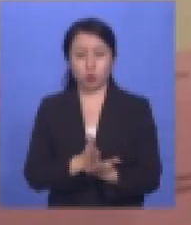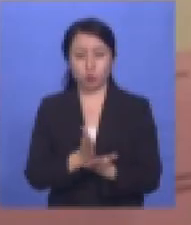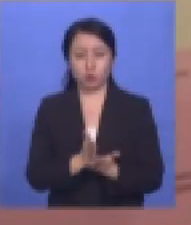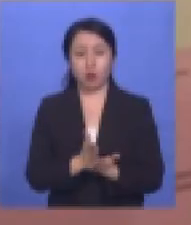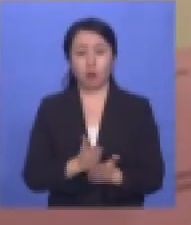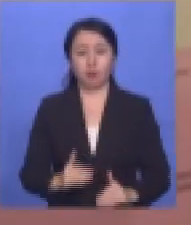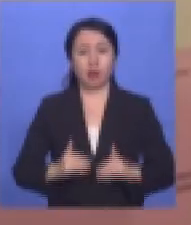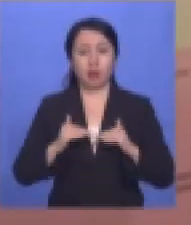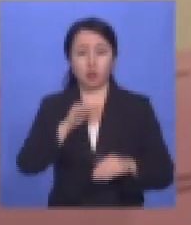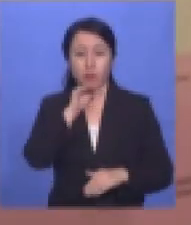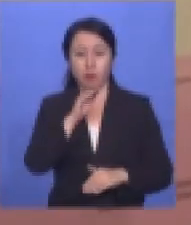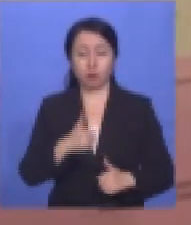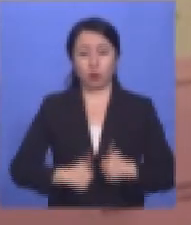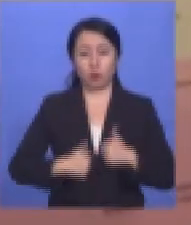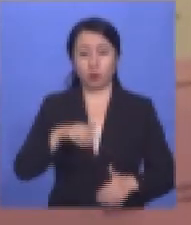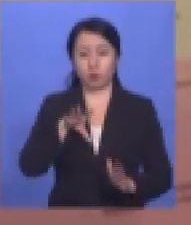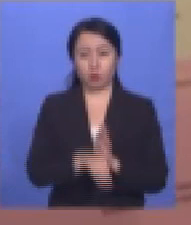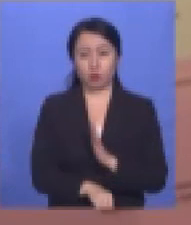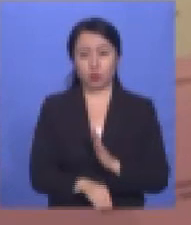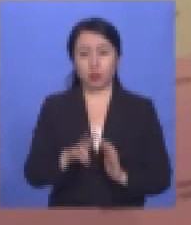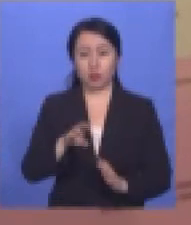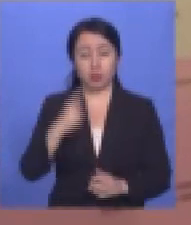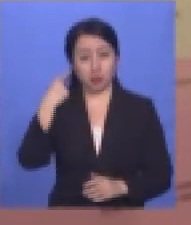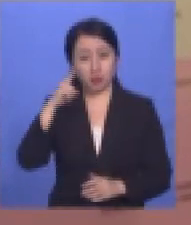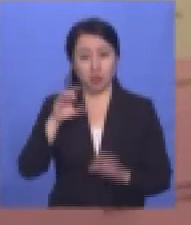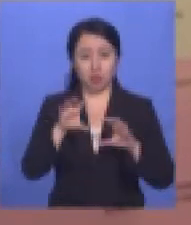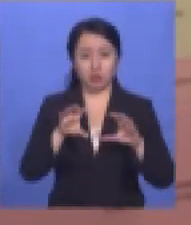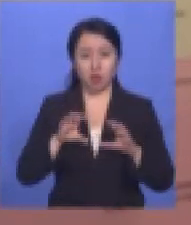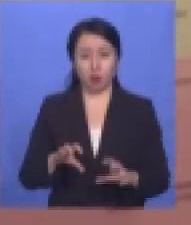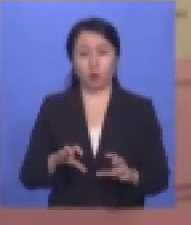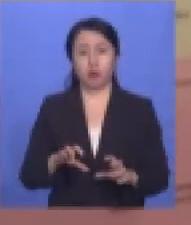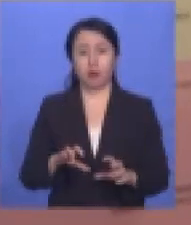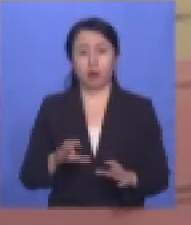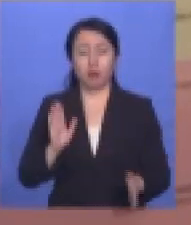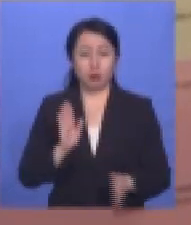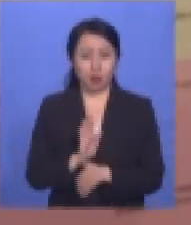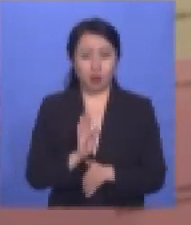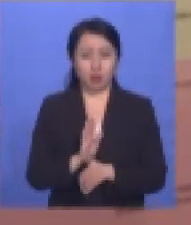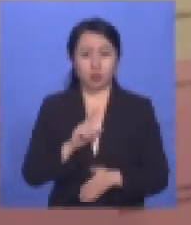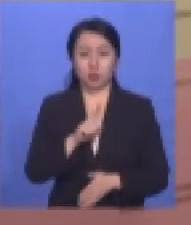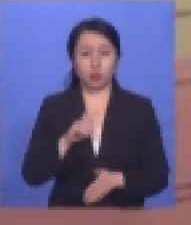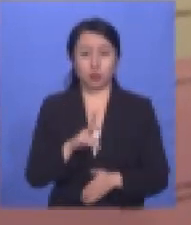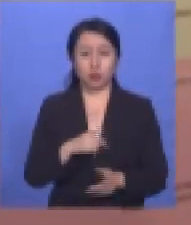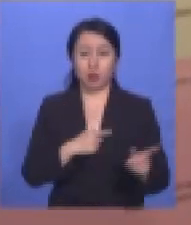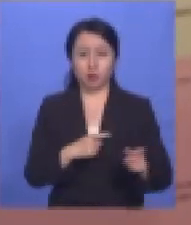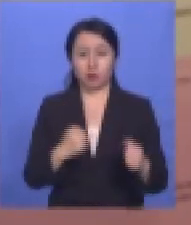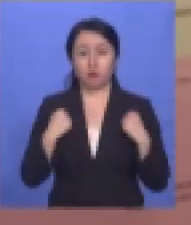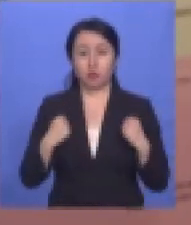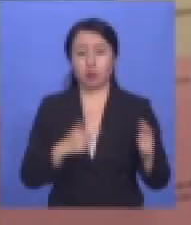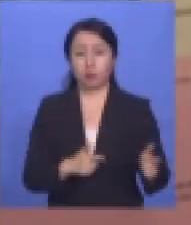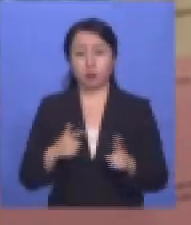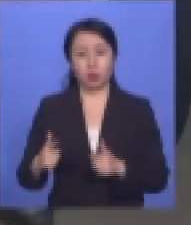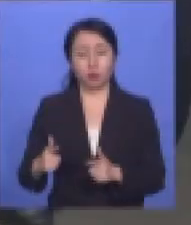этапы их профессионального конкурса включали в себя тестирование на знание законов и ведомственных приказов Зачеты по Огневой и физической подготовке